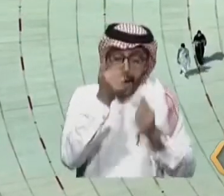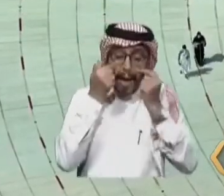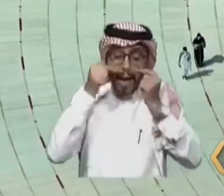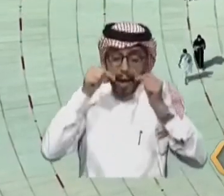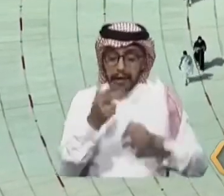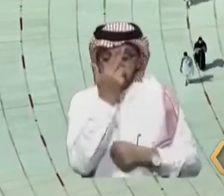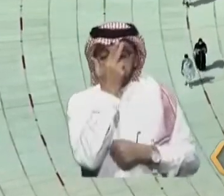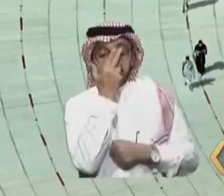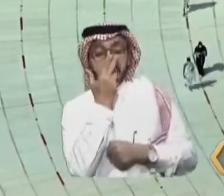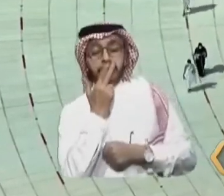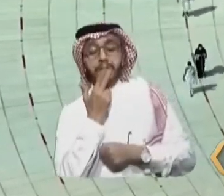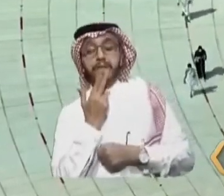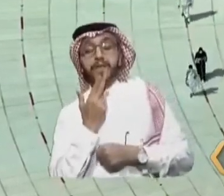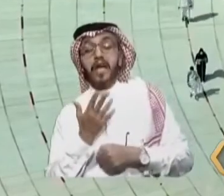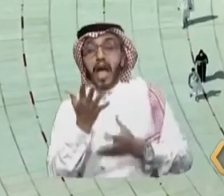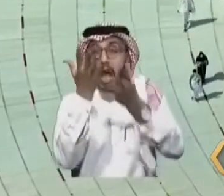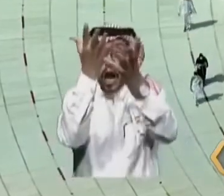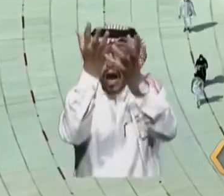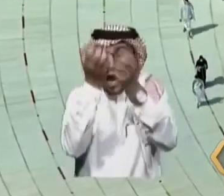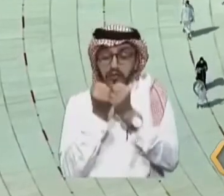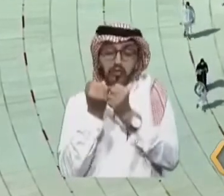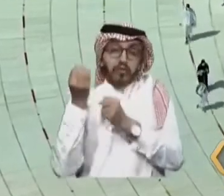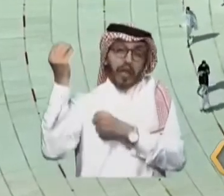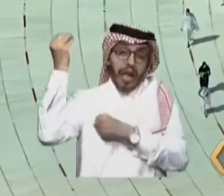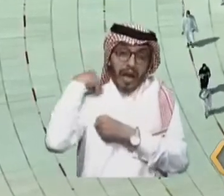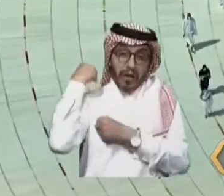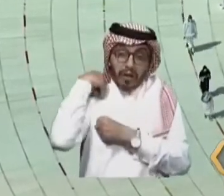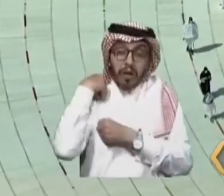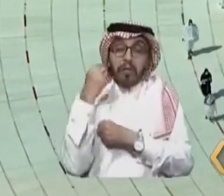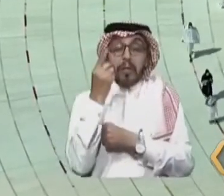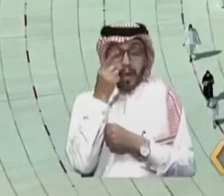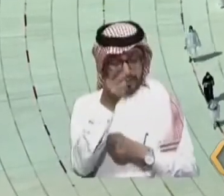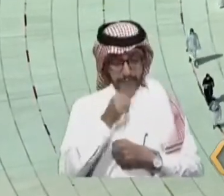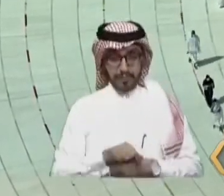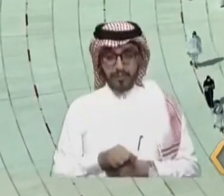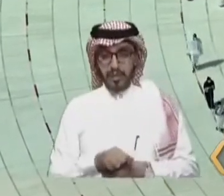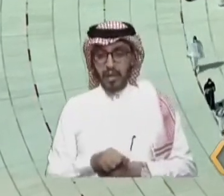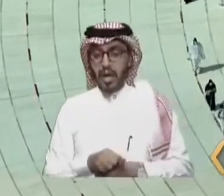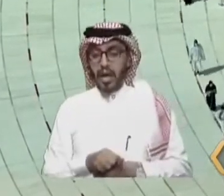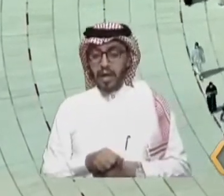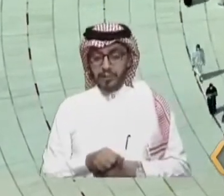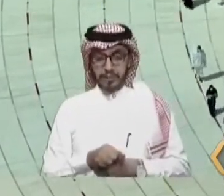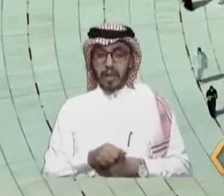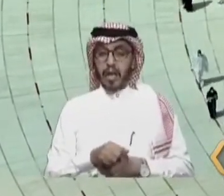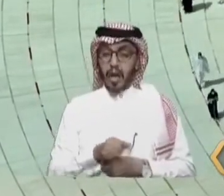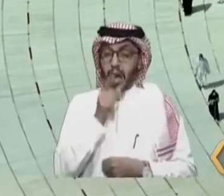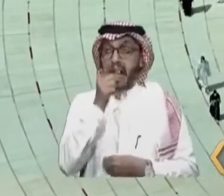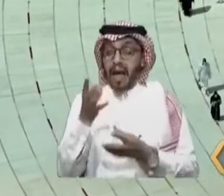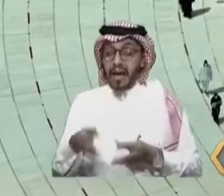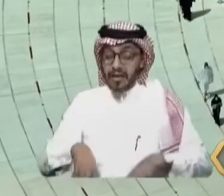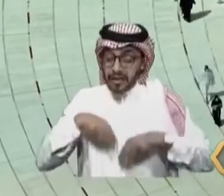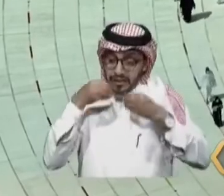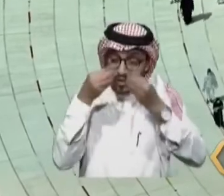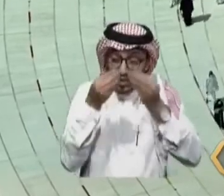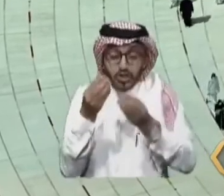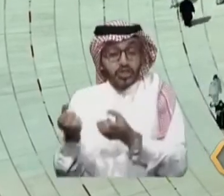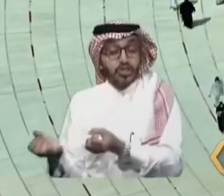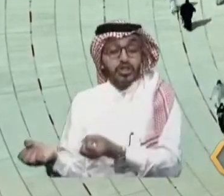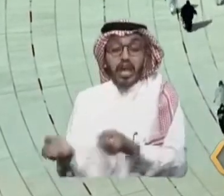الطيبة والظفر بالجزاء الضافي الكريم الذي أعده الله